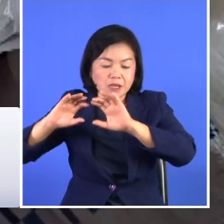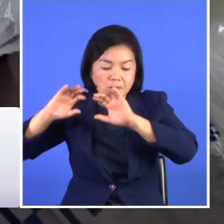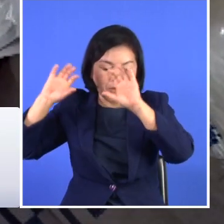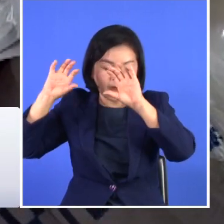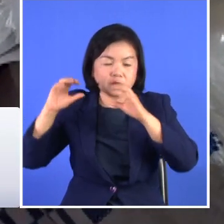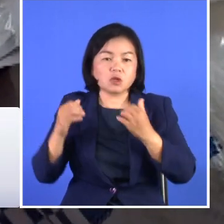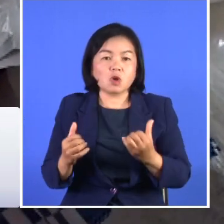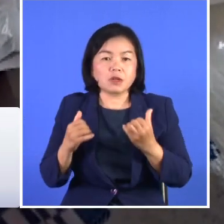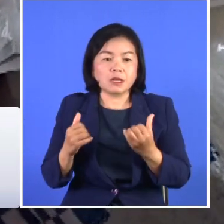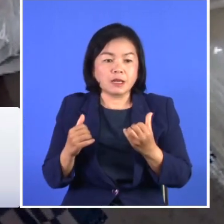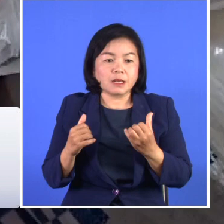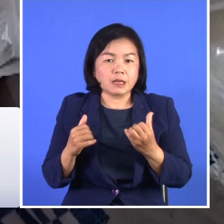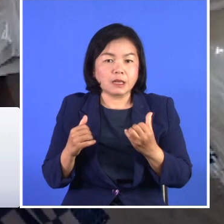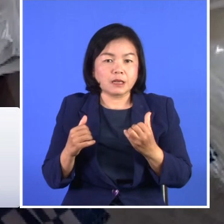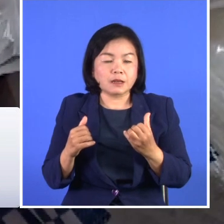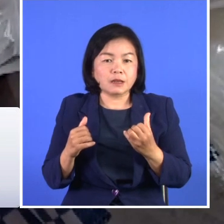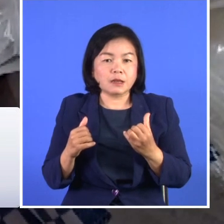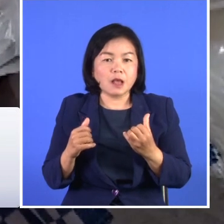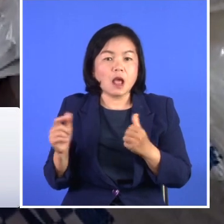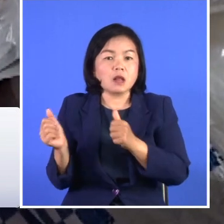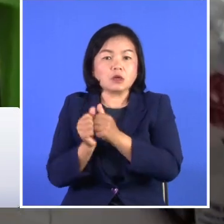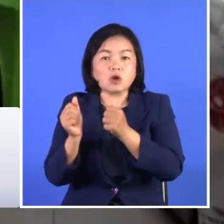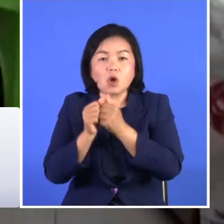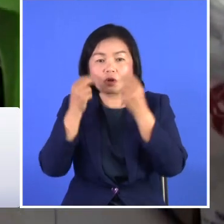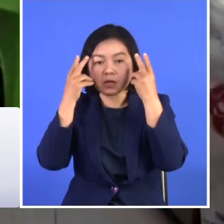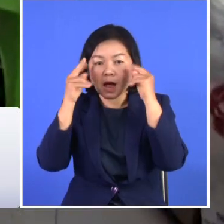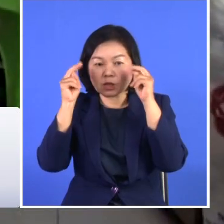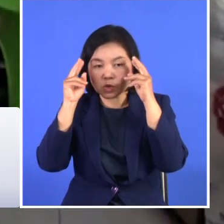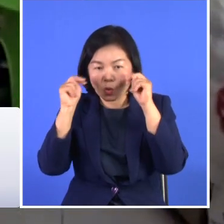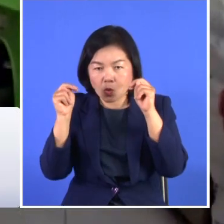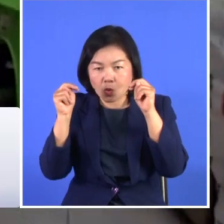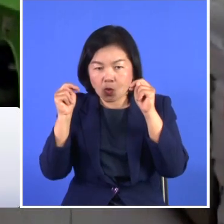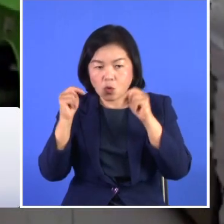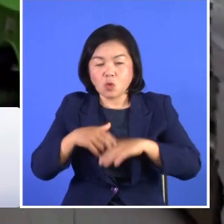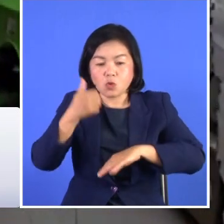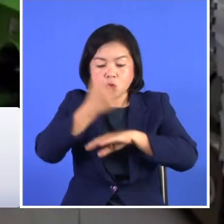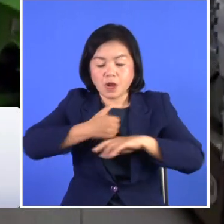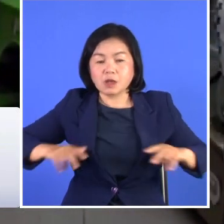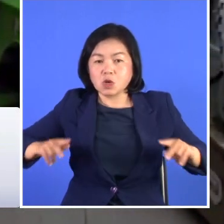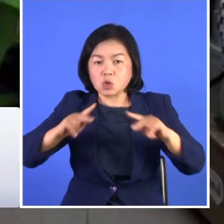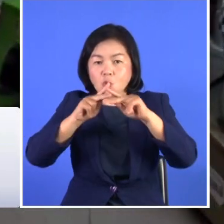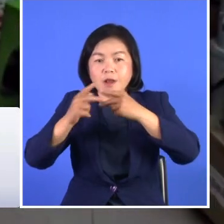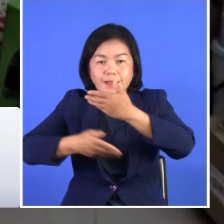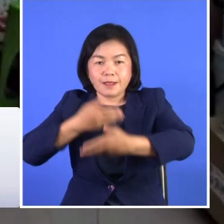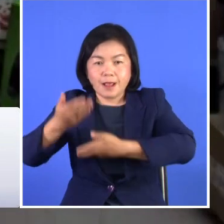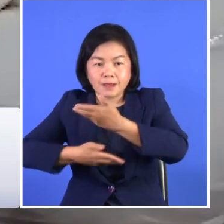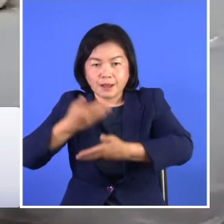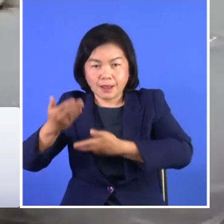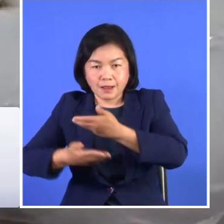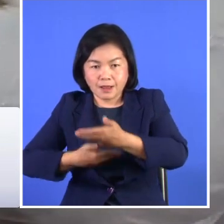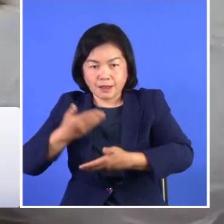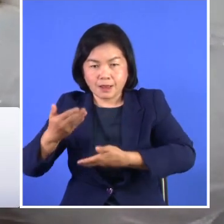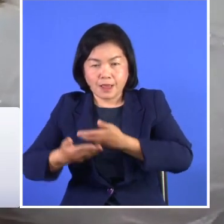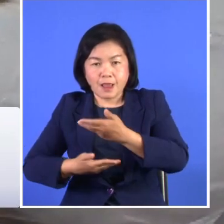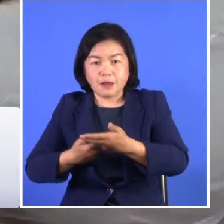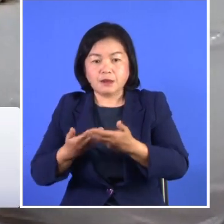สุดเนี่ยคุณผู้ชมฮะทางท่านรองนายกรัฐมนตรีแล้วก็รัฐมนตรีว่าการกระทรวงพาณิชย์คุณภูมิธร